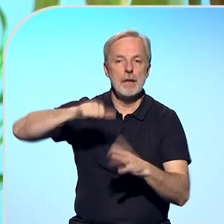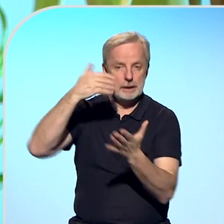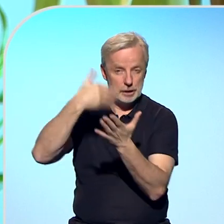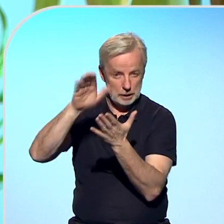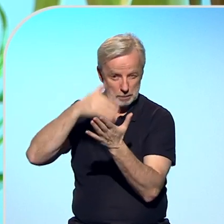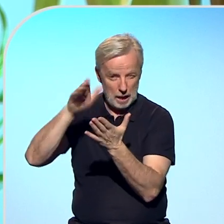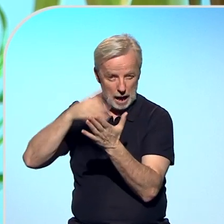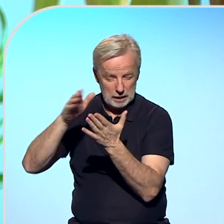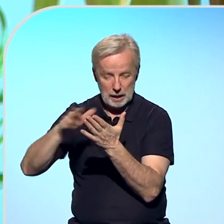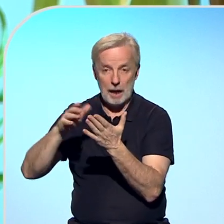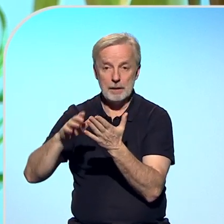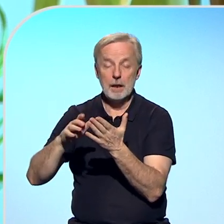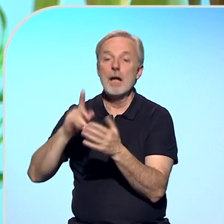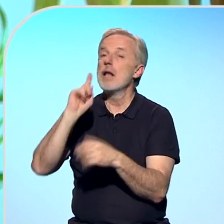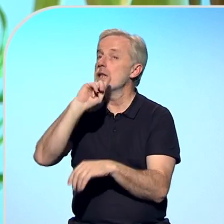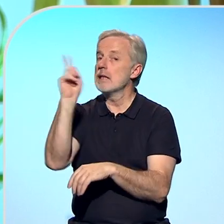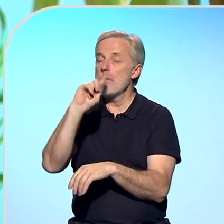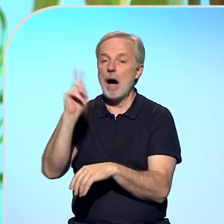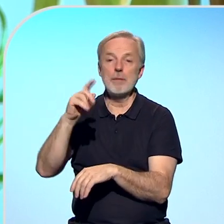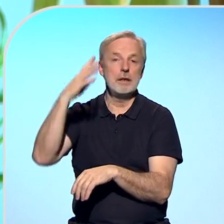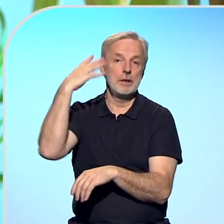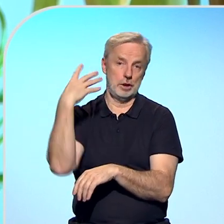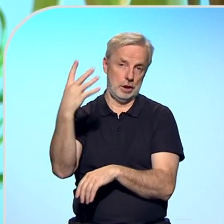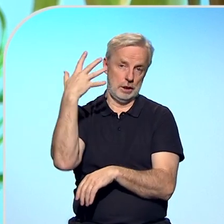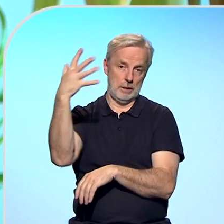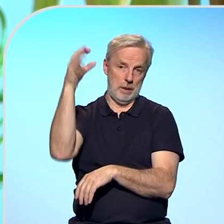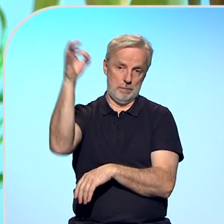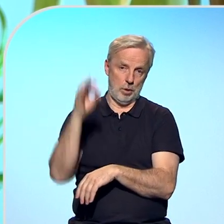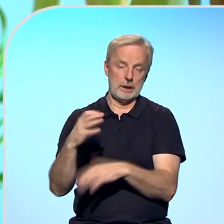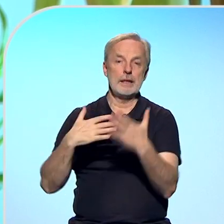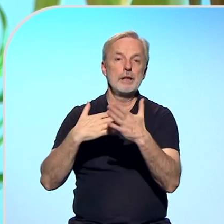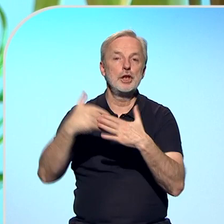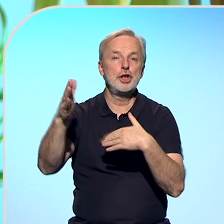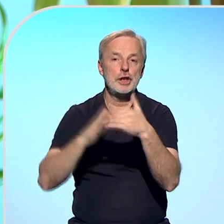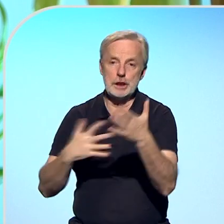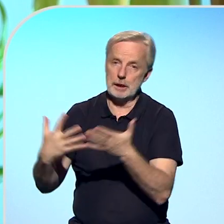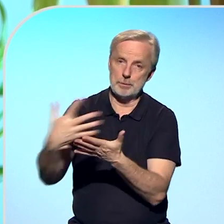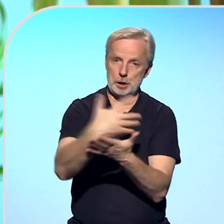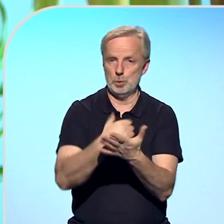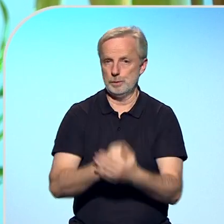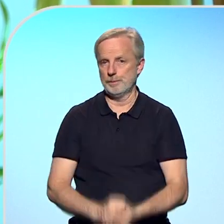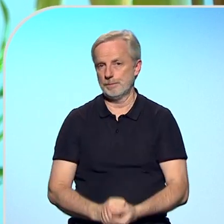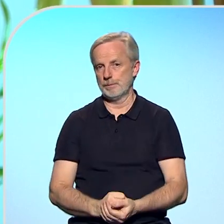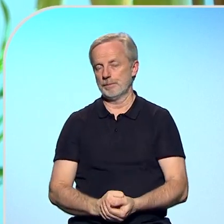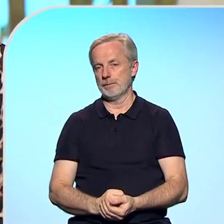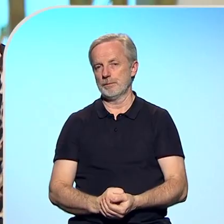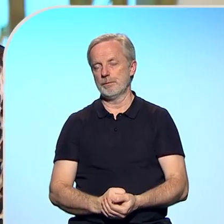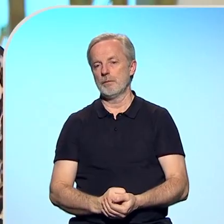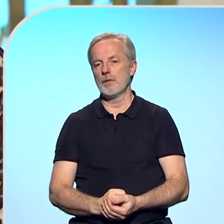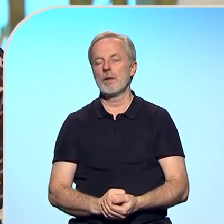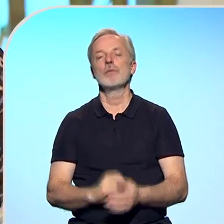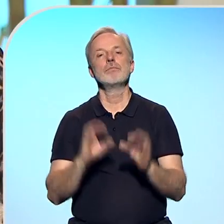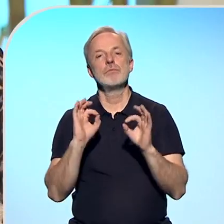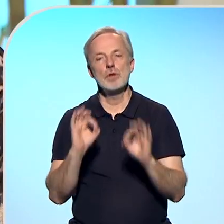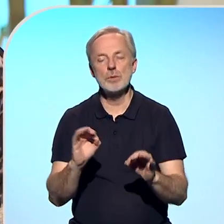našich měsíčních splátok neprevýšila 45% našich čistých příjmů. To je také to základné pravidlo. Pojďme si představit